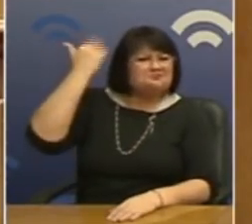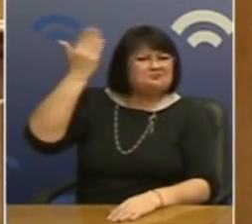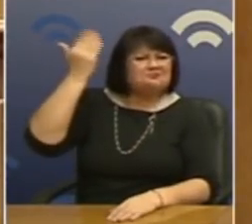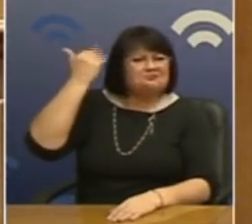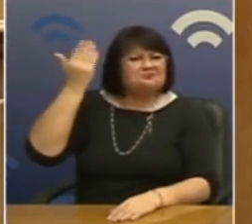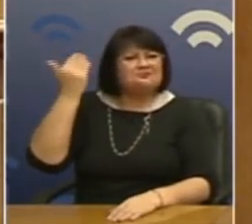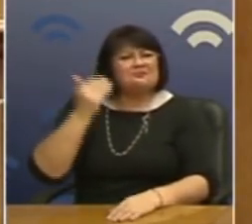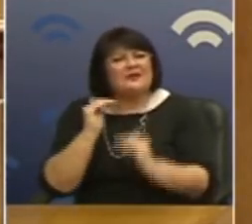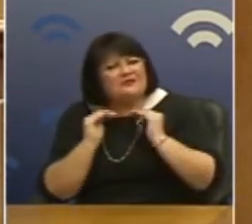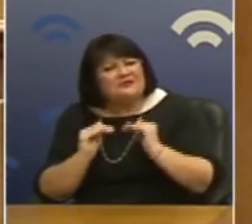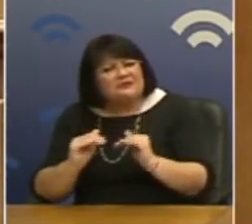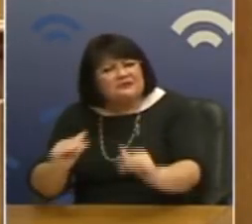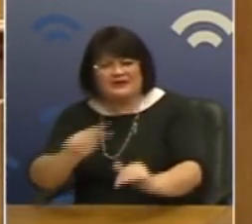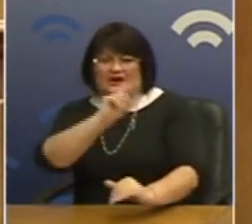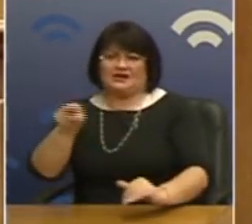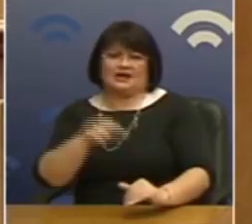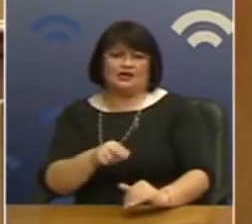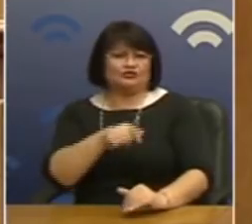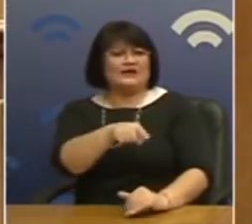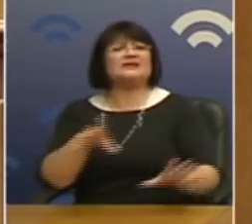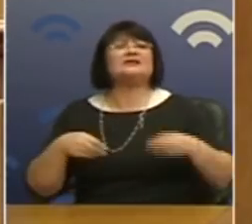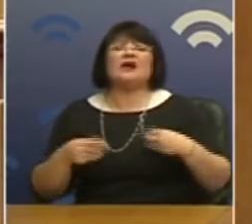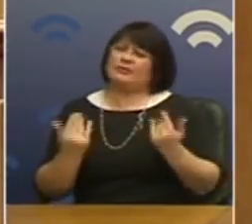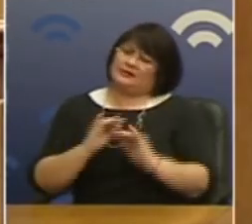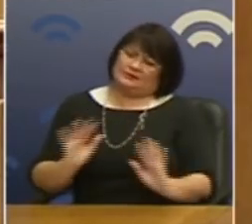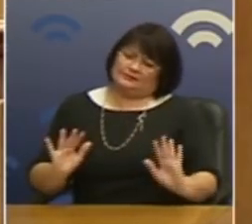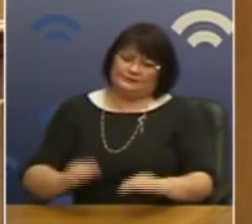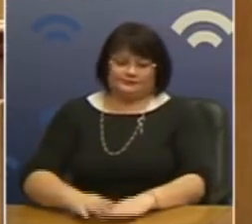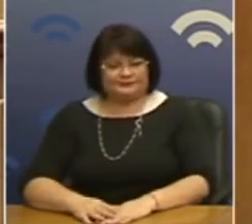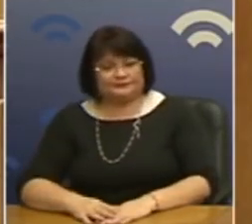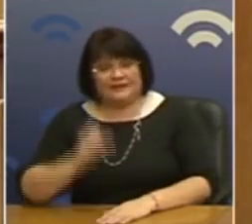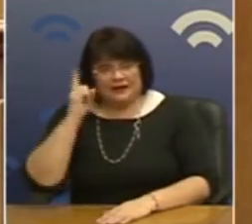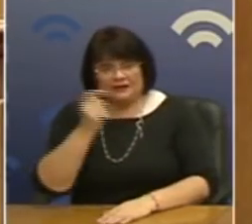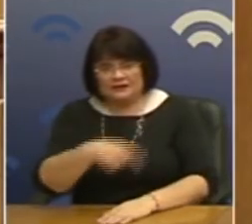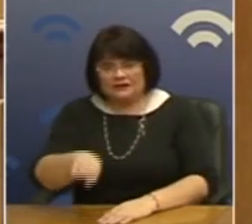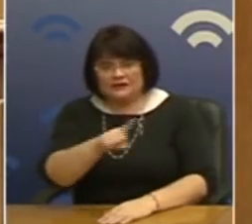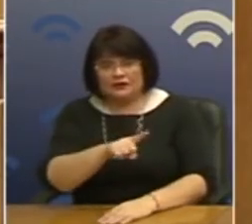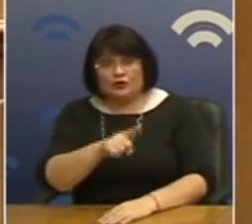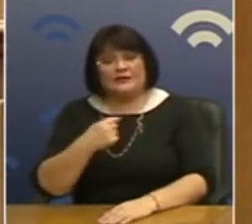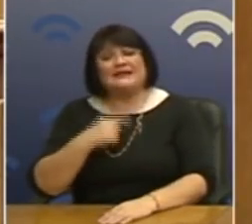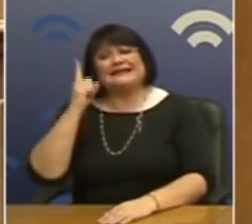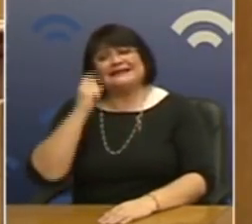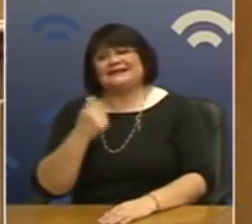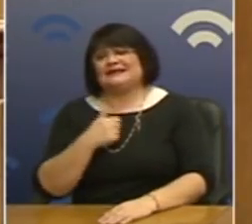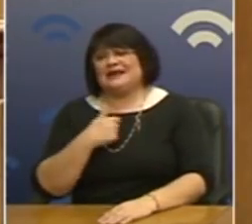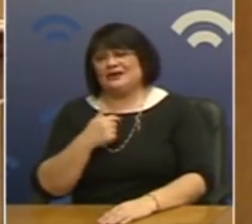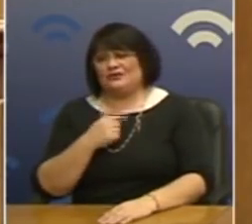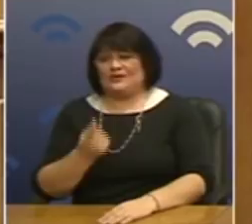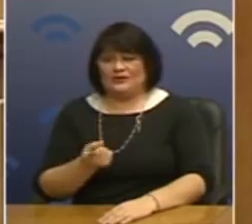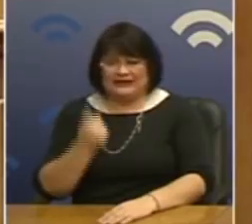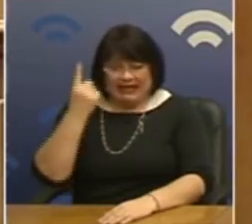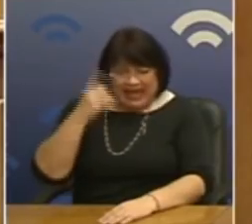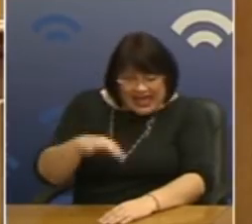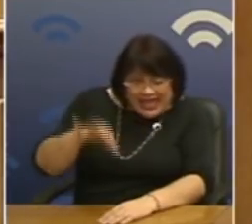στο Σύνταγμα. Κυρίες και κύριοι, ξέρετε πολύ καλά πως δεν έχουμε αυταπάτες, ότι μπορεί να υπάρξει ένα